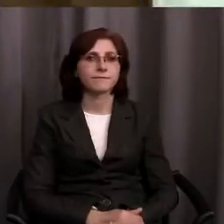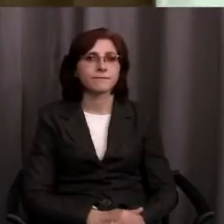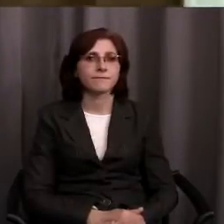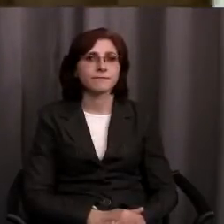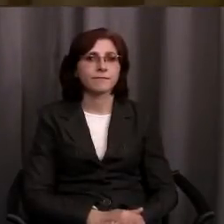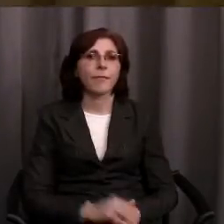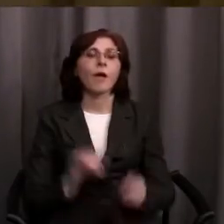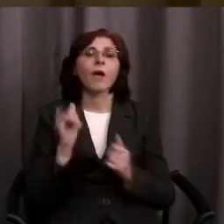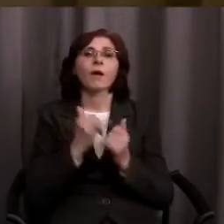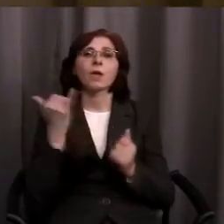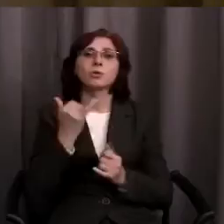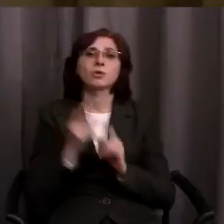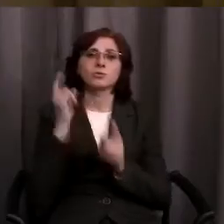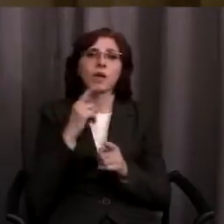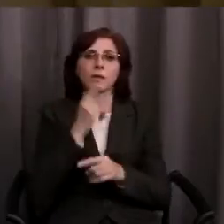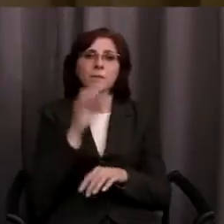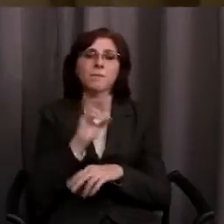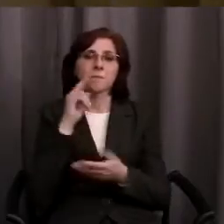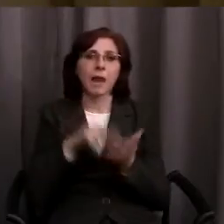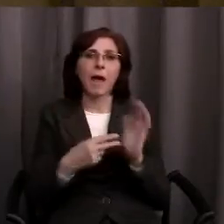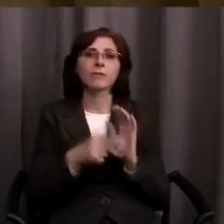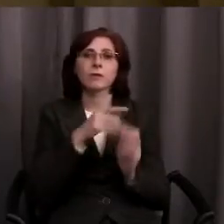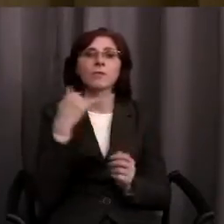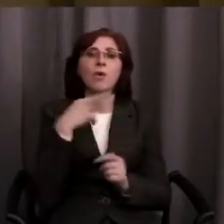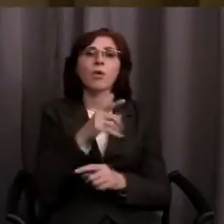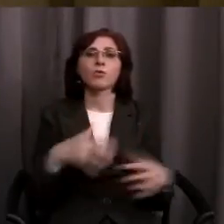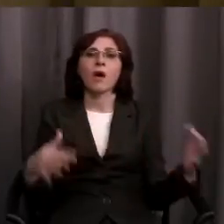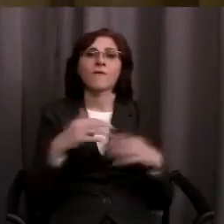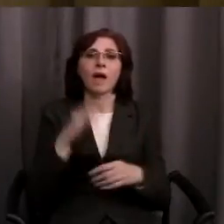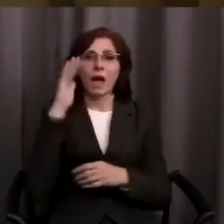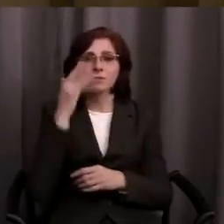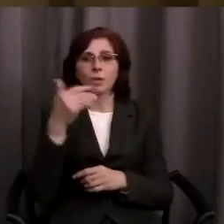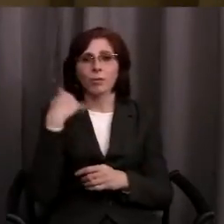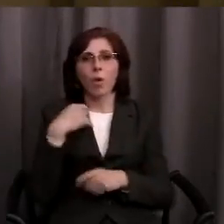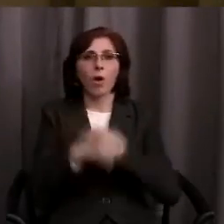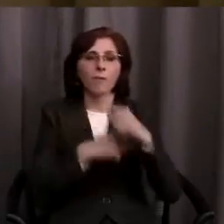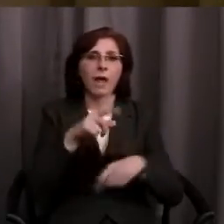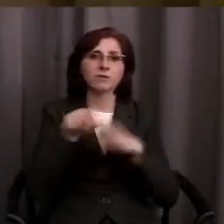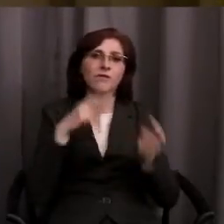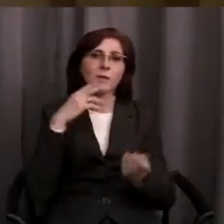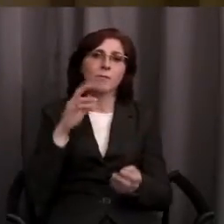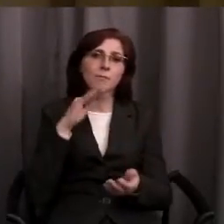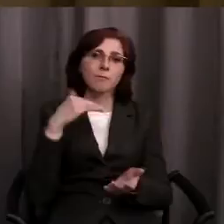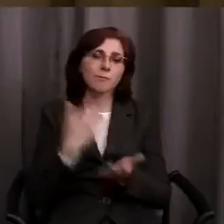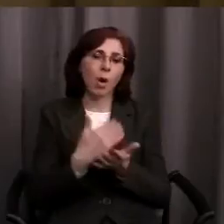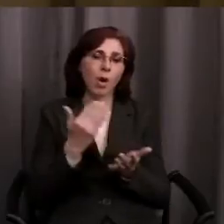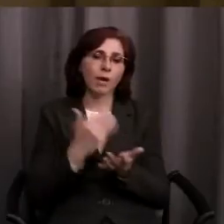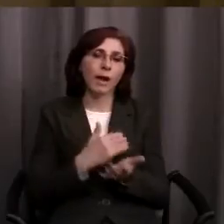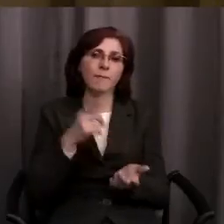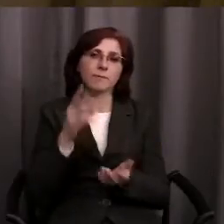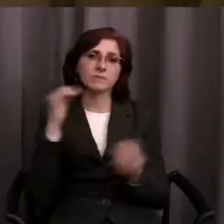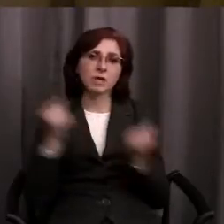Jeszcze przed tym planem, zanim ten plan powstał, Towarzystwo Alzheimerowskie opracowało taki program działań naukowych